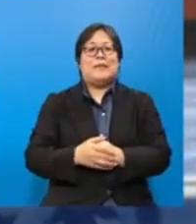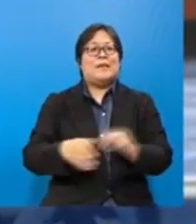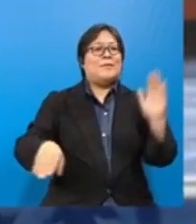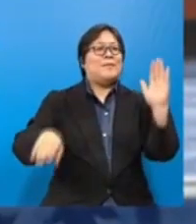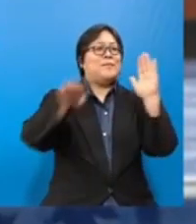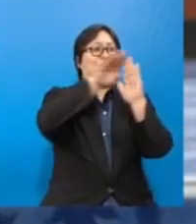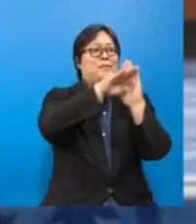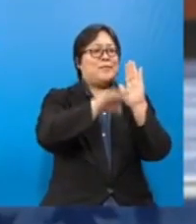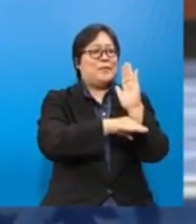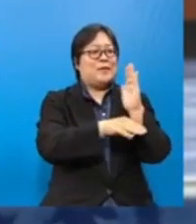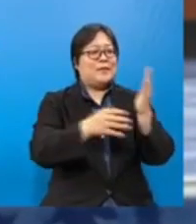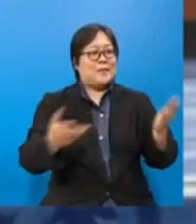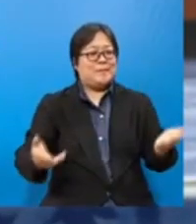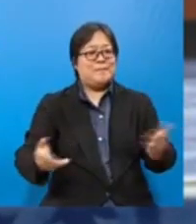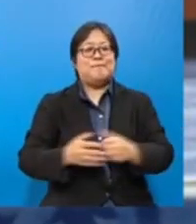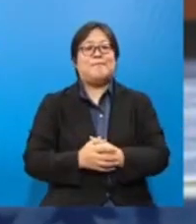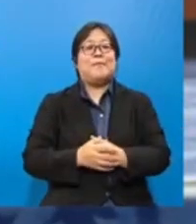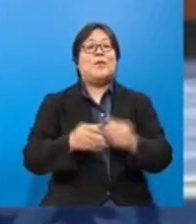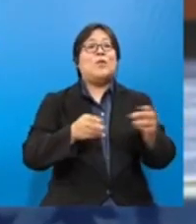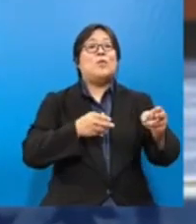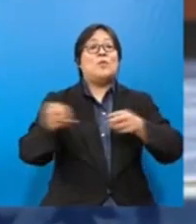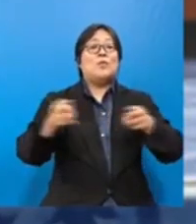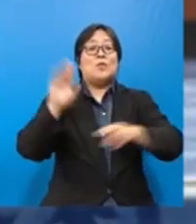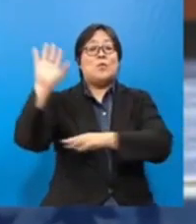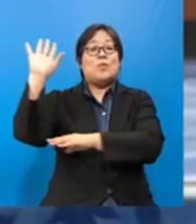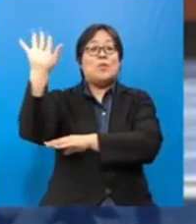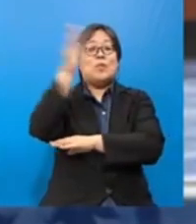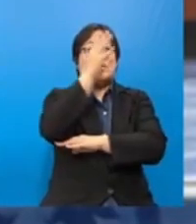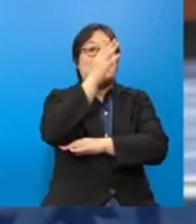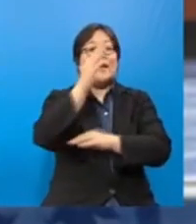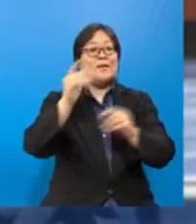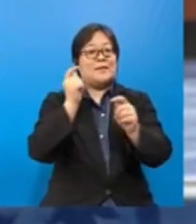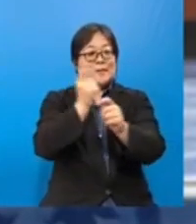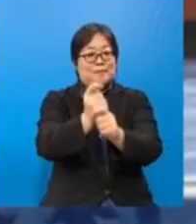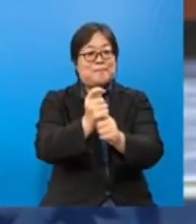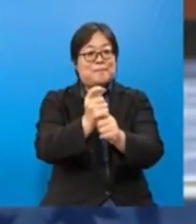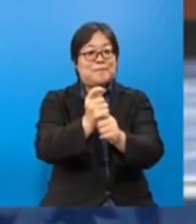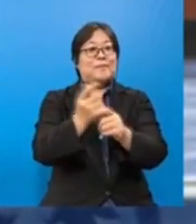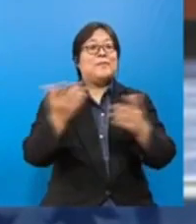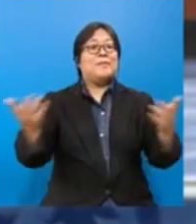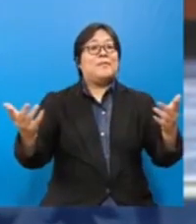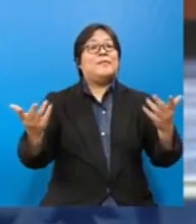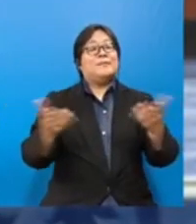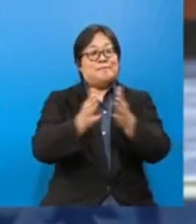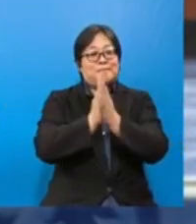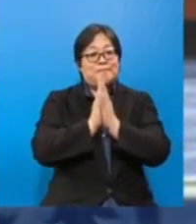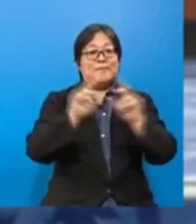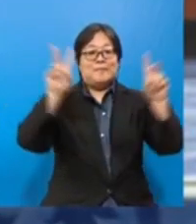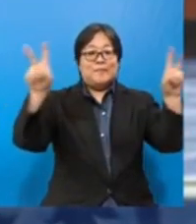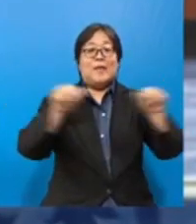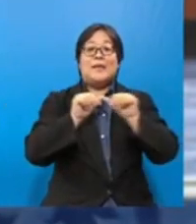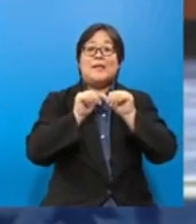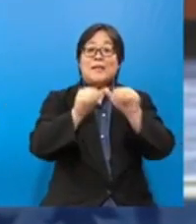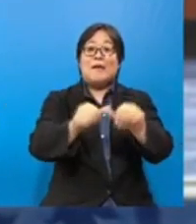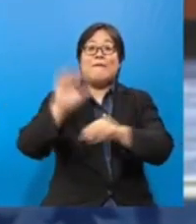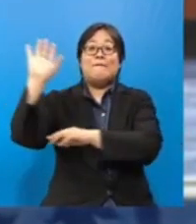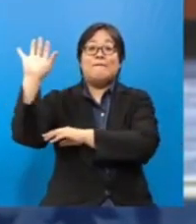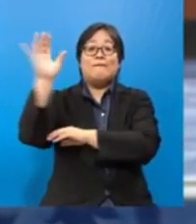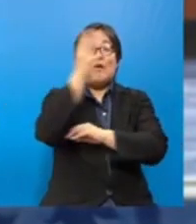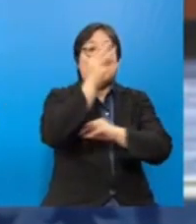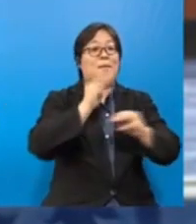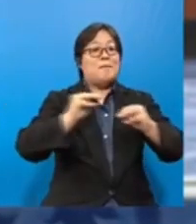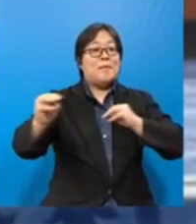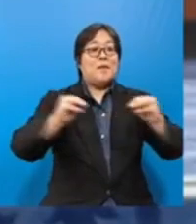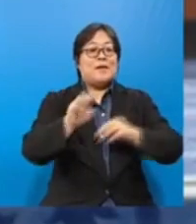prinsip yaitu pengurusan hutan secara berkekalan ataupun dengan izin sustainable forest